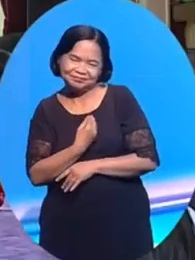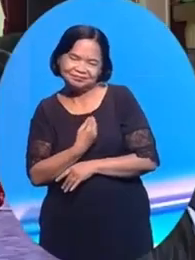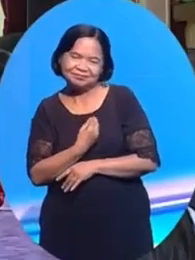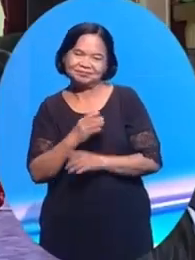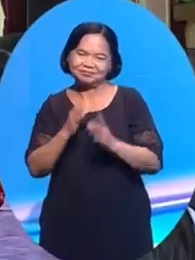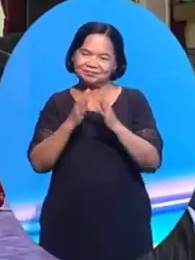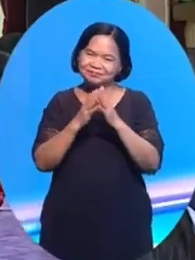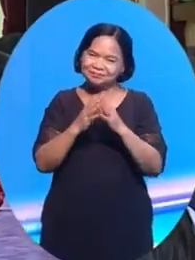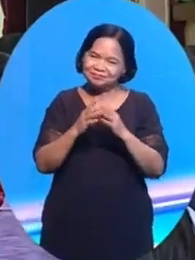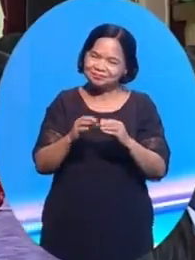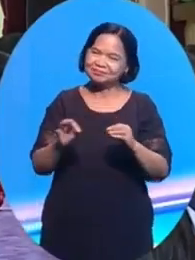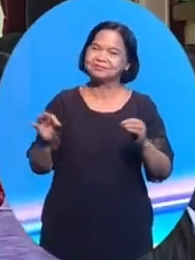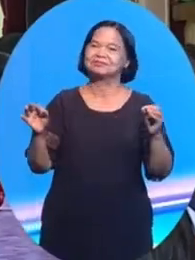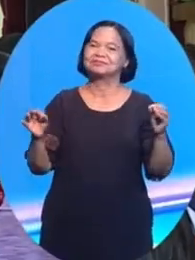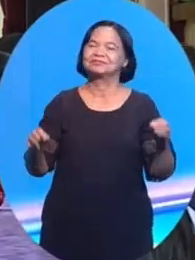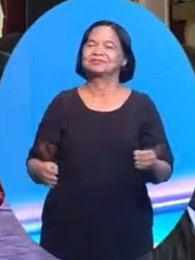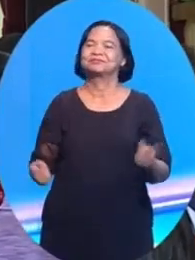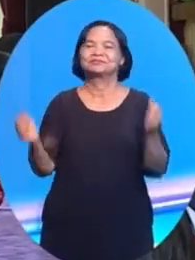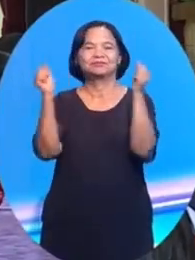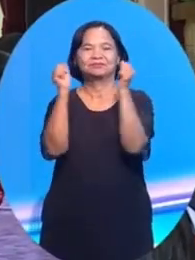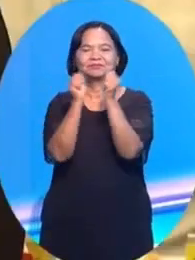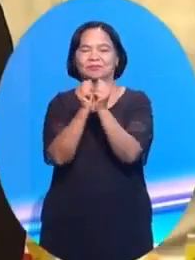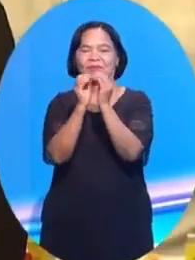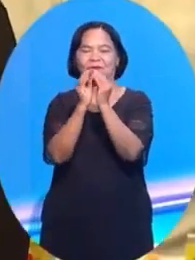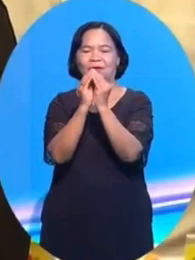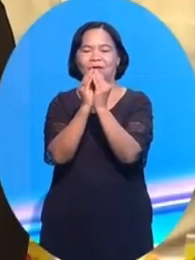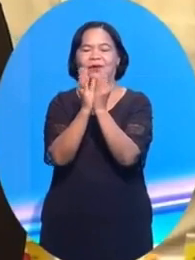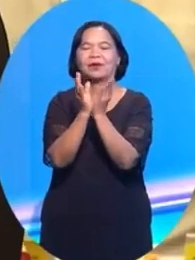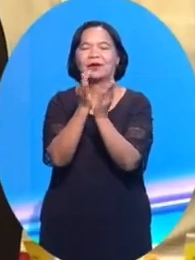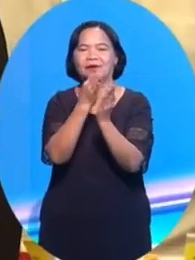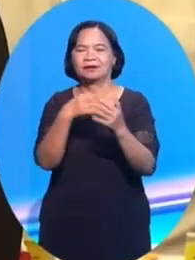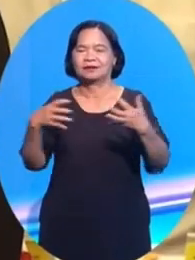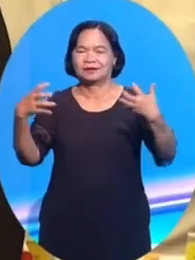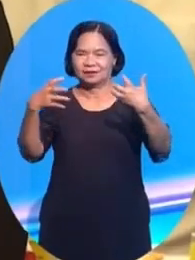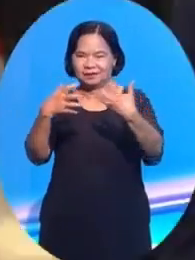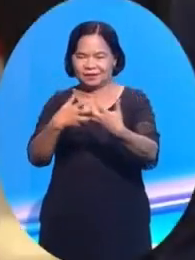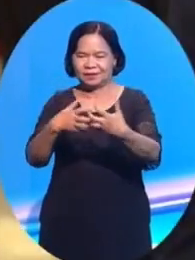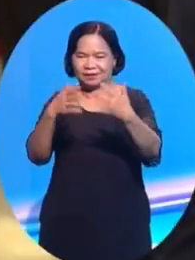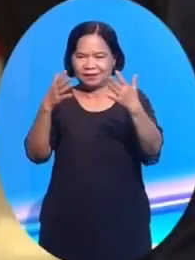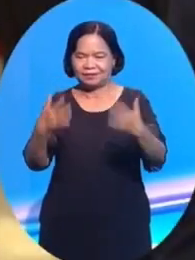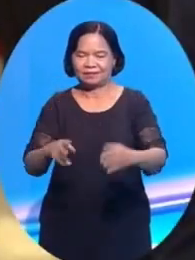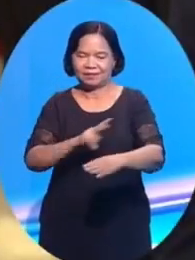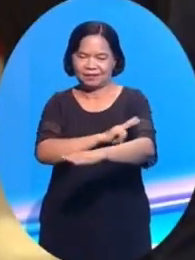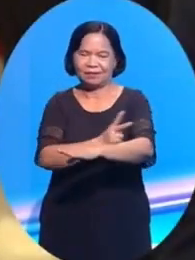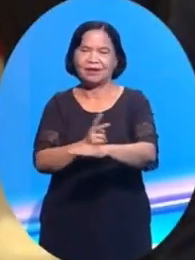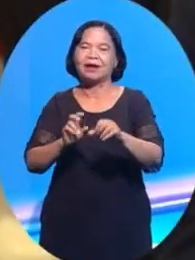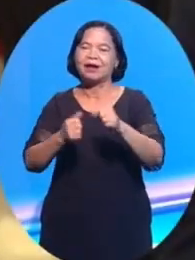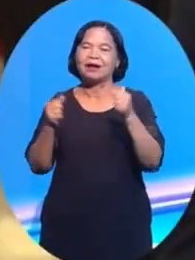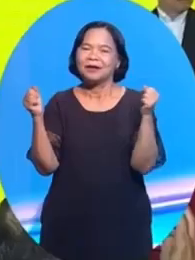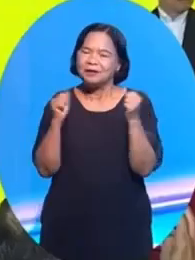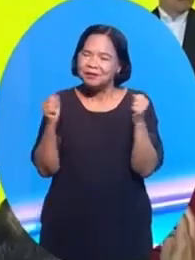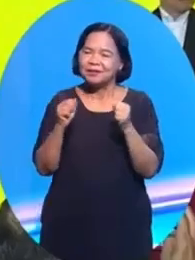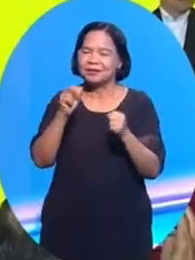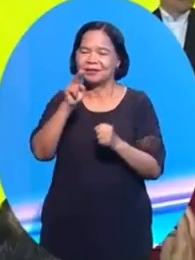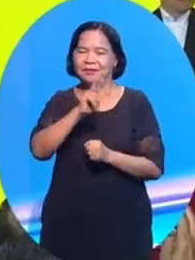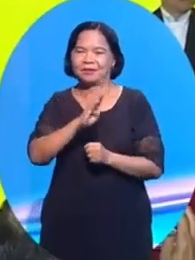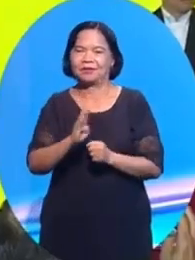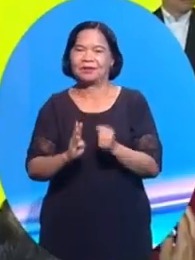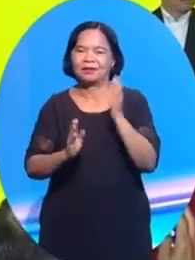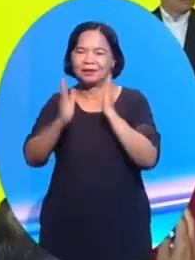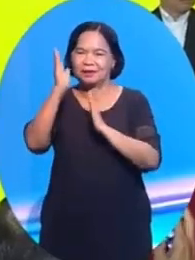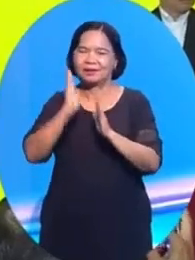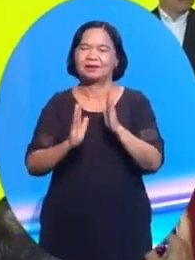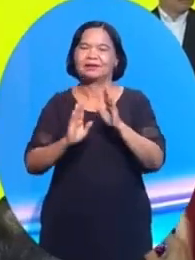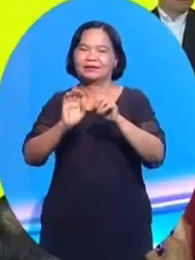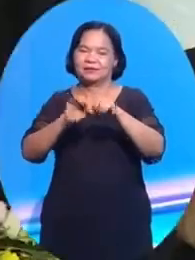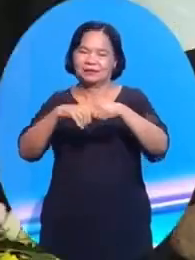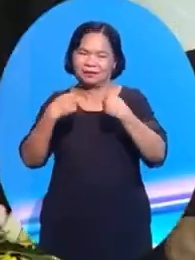hữu hạn tổ chức biểu diễn nghệ thuật và hòa nhạc quốc tế hoa sen hoa sen công sở phối hợp cùng sở văn hóa thể thao và du lịch tỉnh Lâm Đồng và Ủy ban Nhân dân